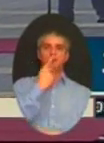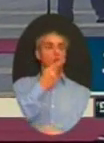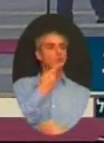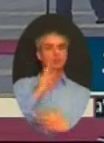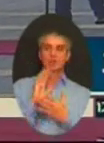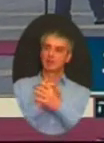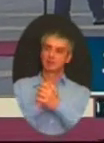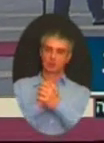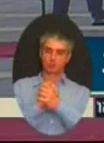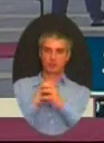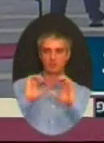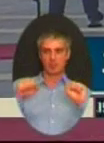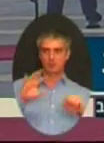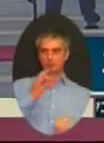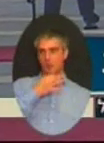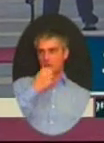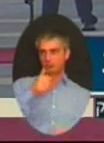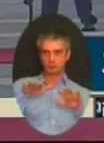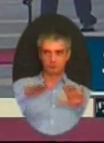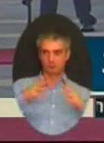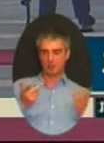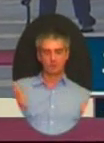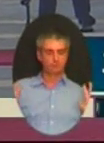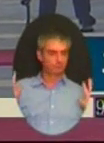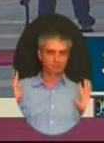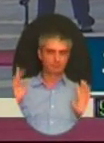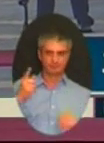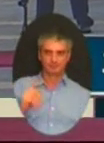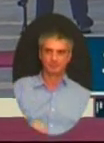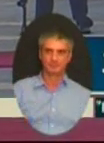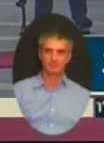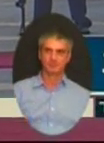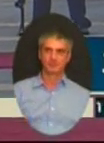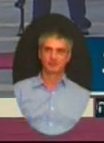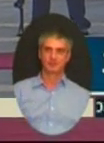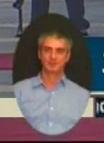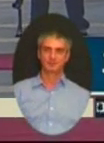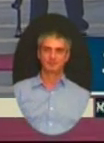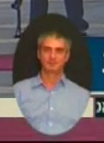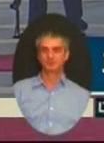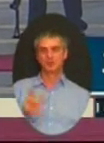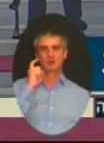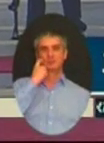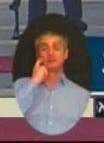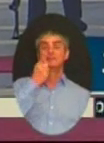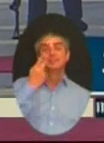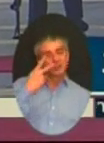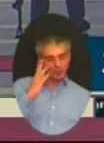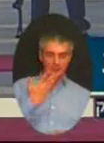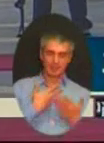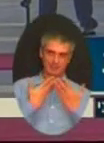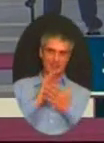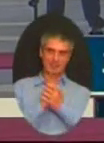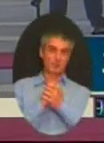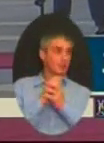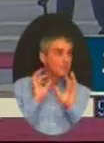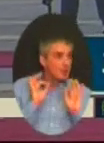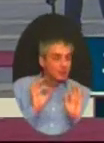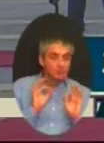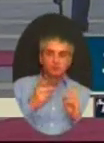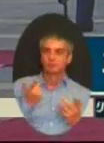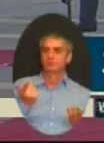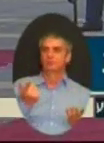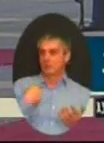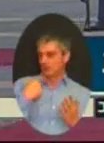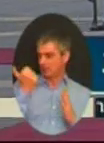ידידותי מנאום של ראש הממשלה. אתה לא יודע למה אתה מתח הכוח. זה יהיה יותר ידידותי. עד כדי כך. לא קראתי